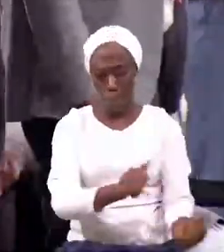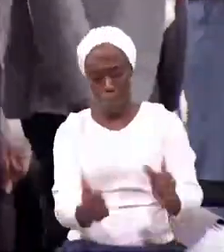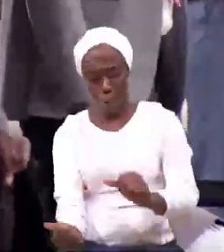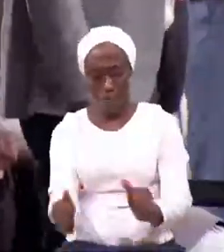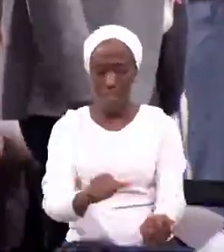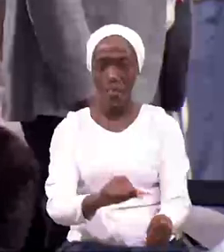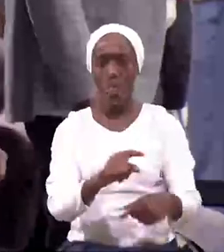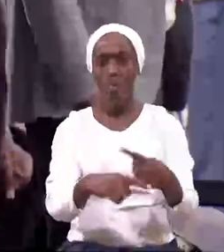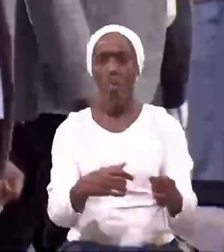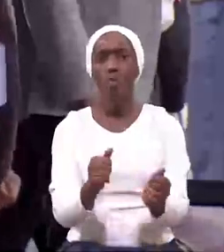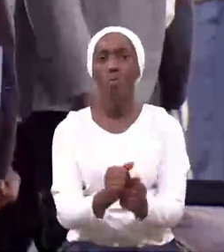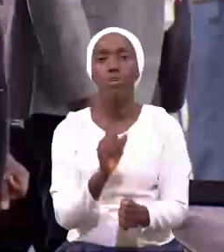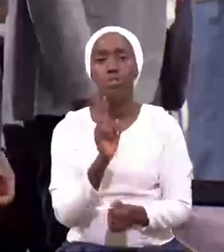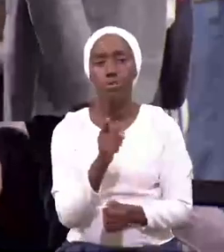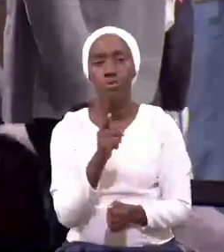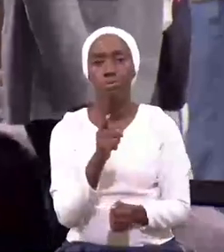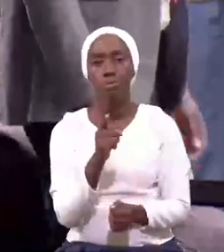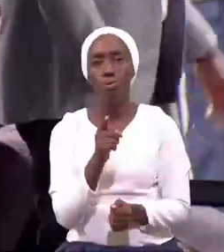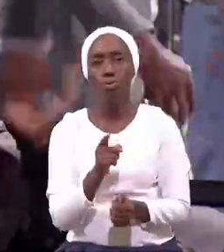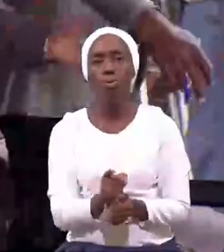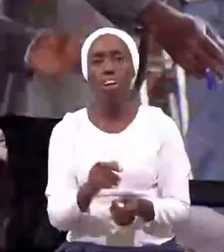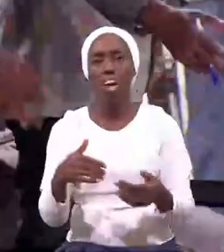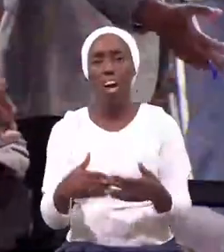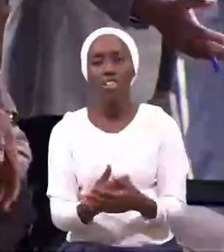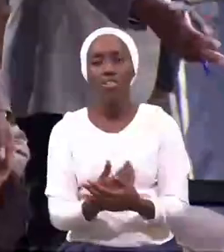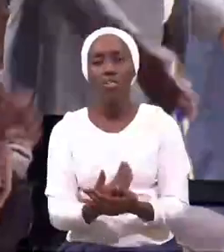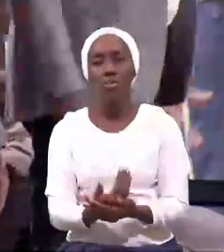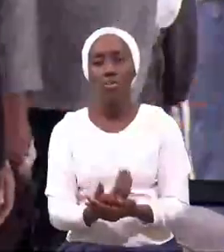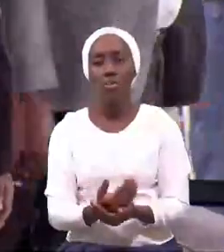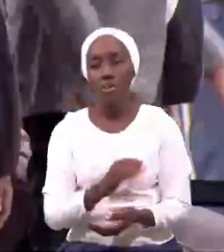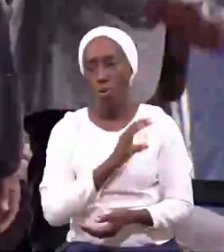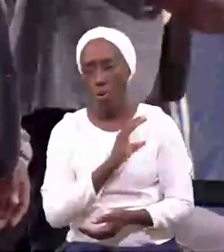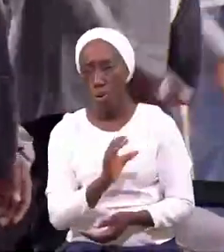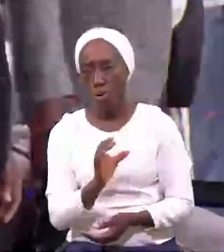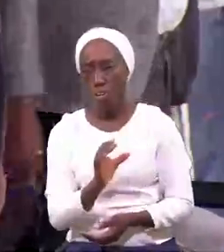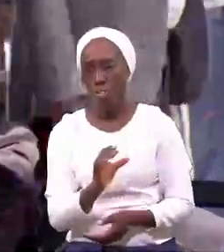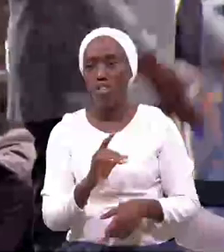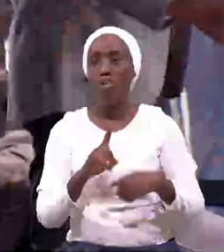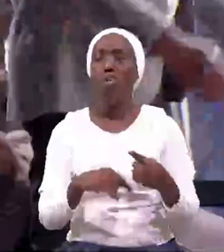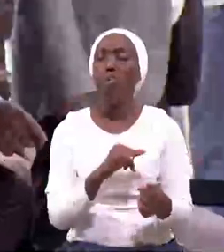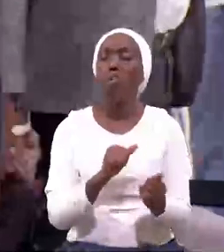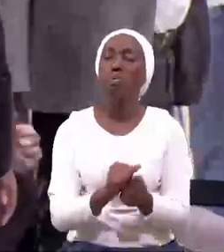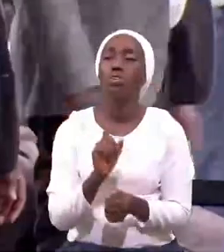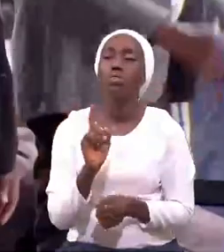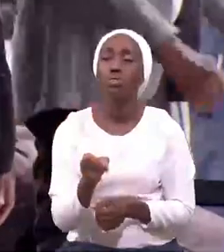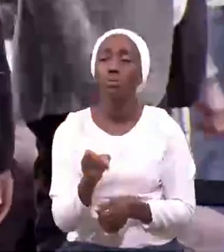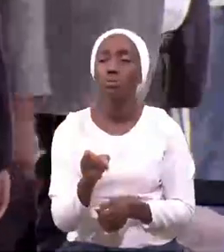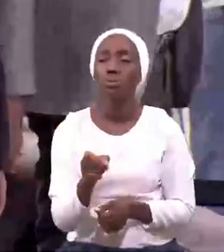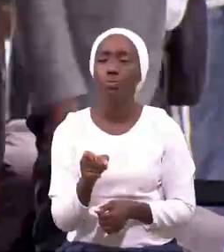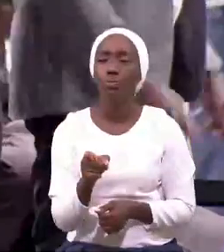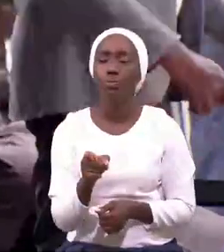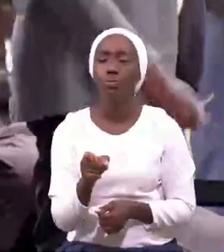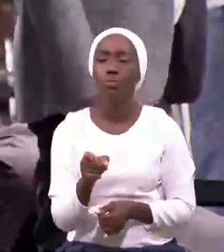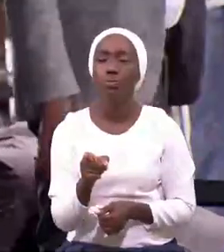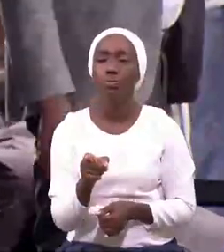Un nouveau baptême vous accompagne. Un nouveau courage avec vous.